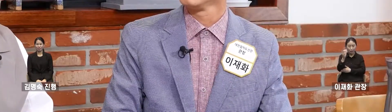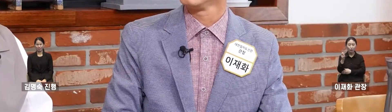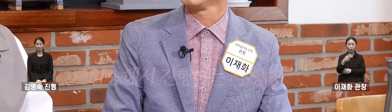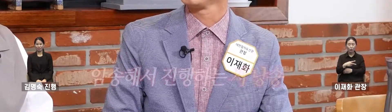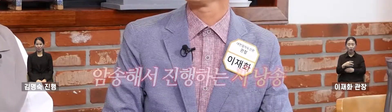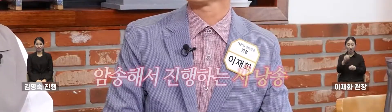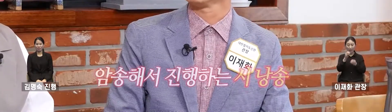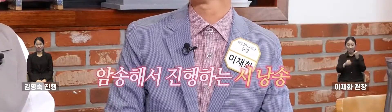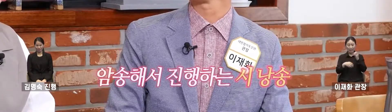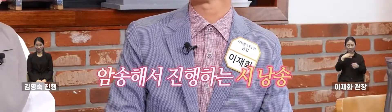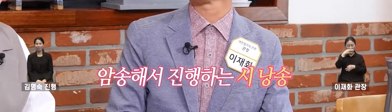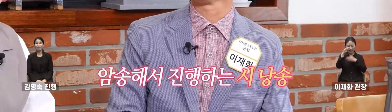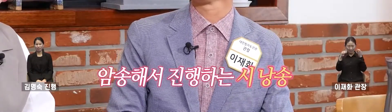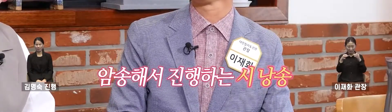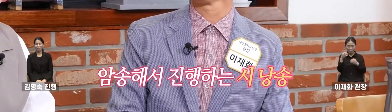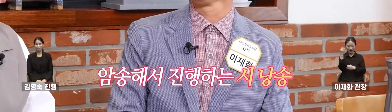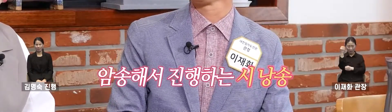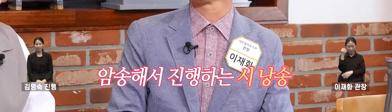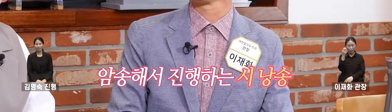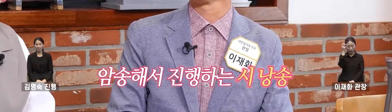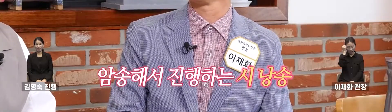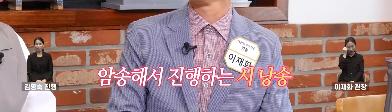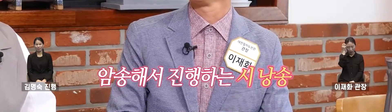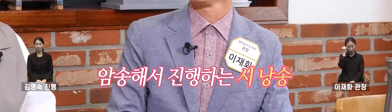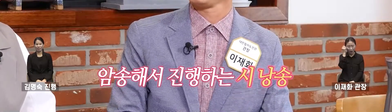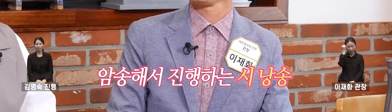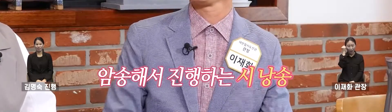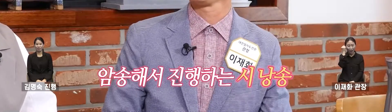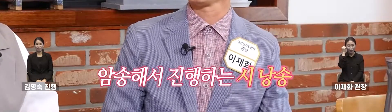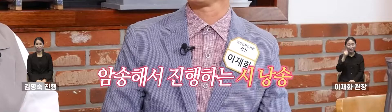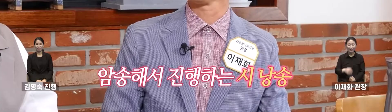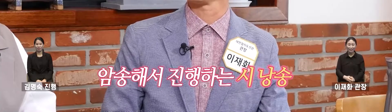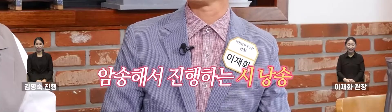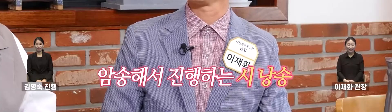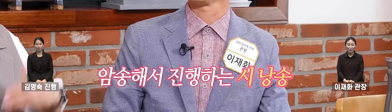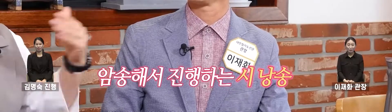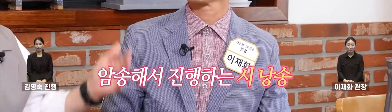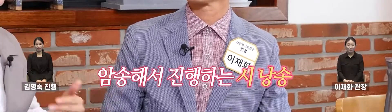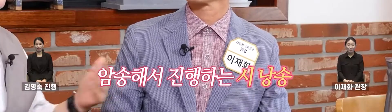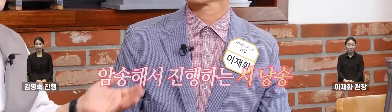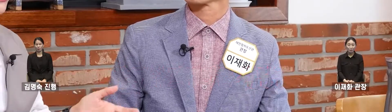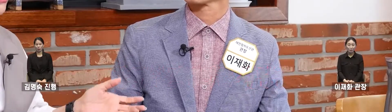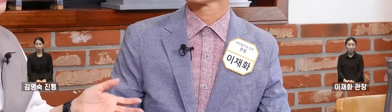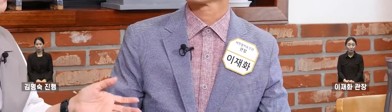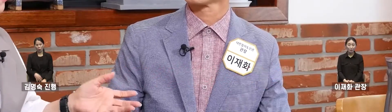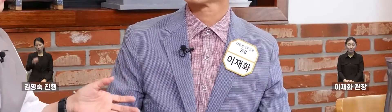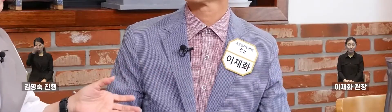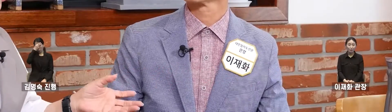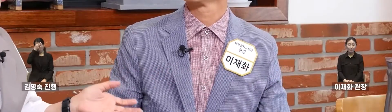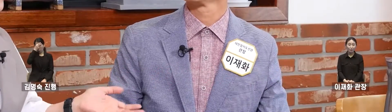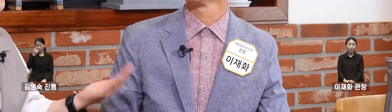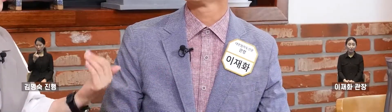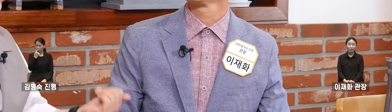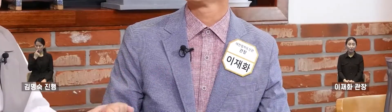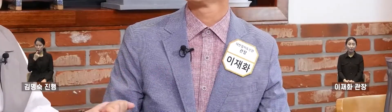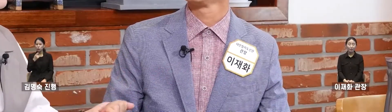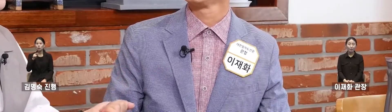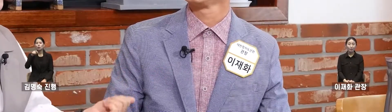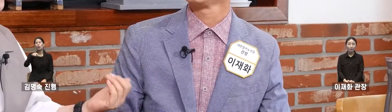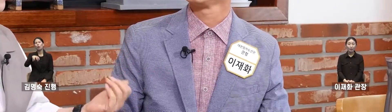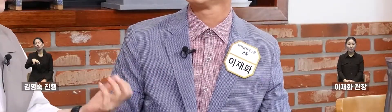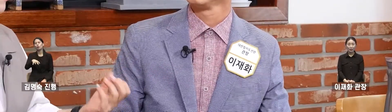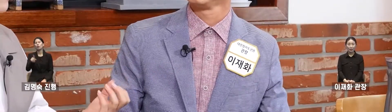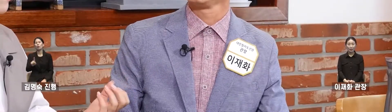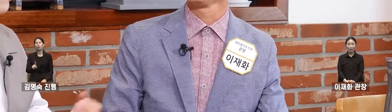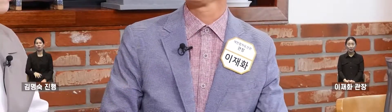신앙송은 네. 외워서 암송해서 하는 게 원칙이니까 예, 저희들이 다 외워서 합니다. 그럼 재능들은 어디서 이렇게